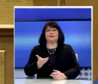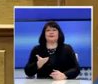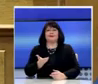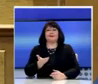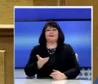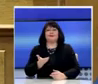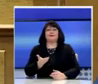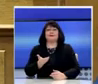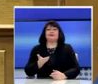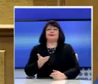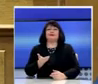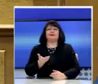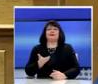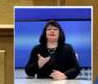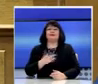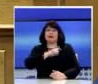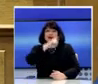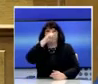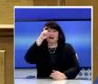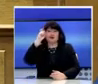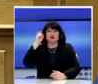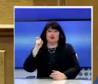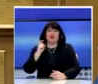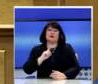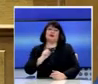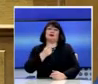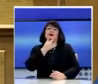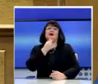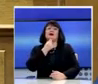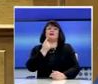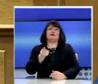όσο δύσκολο, γιατί δεν είναι εύκολο,